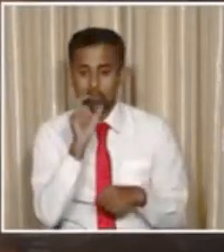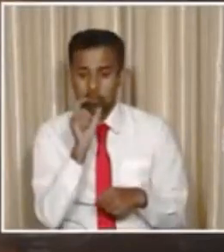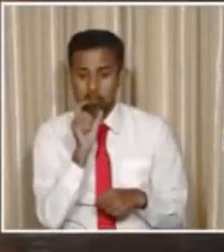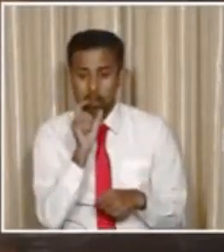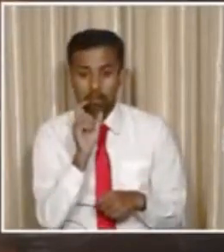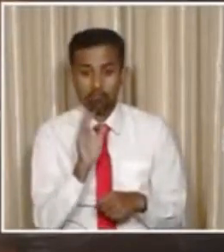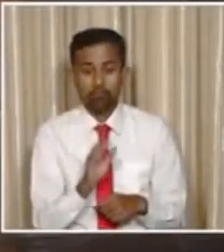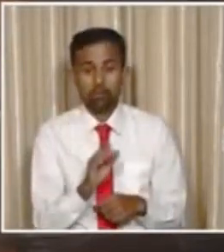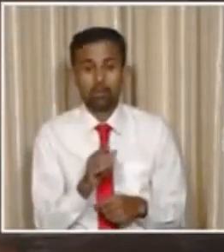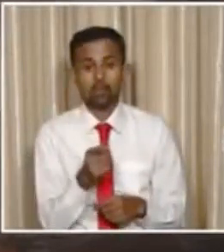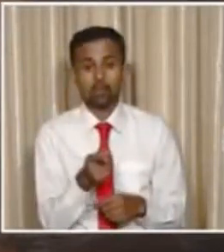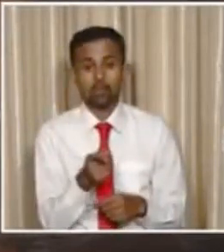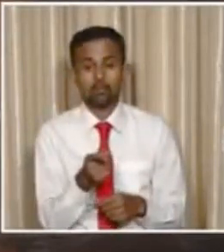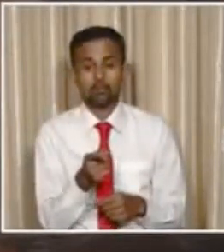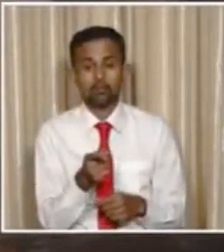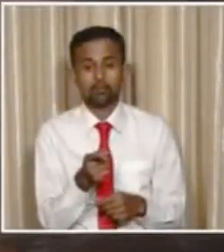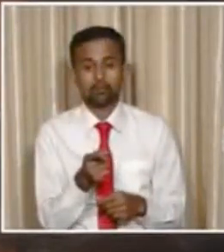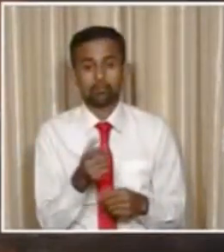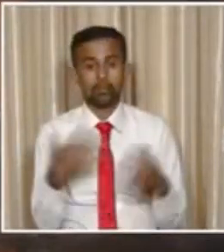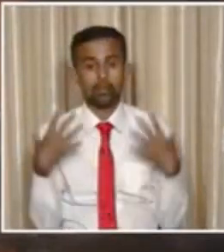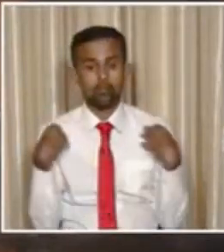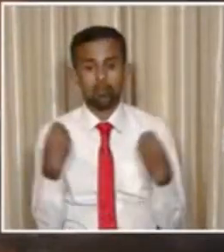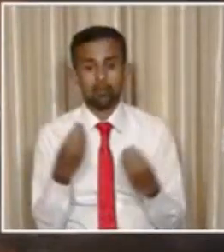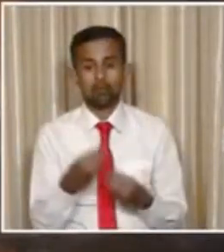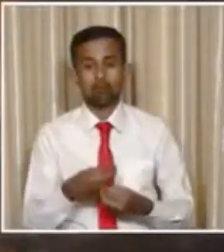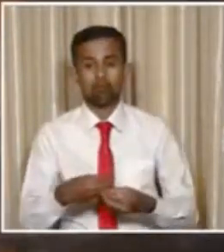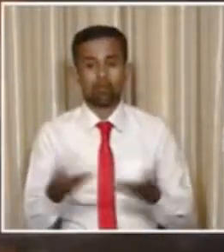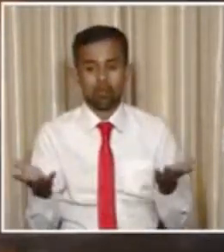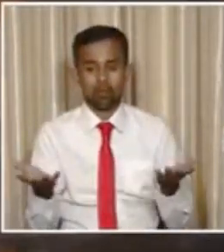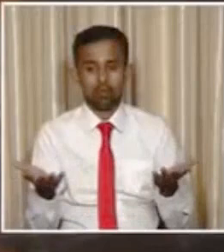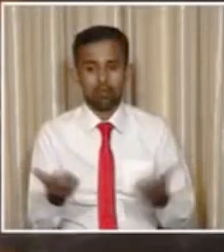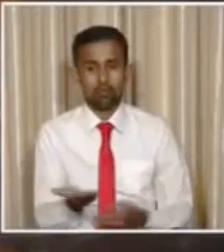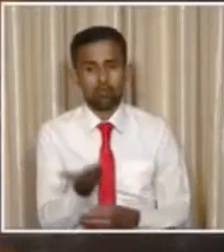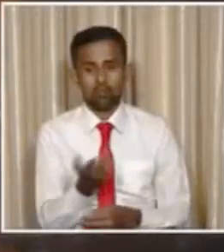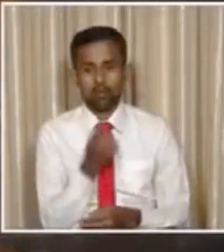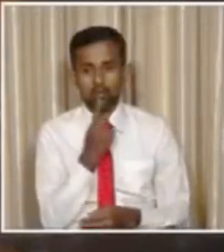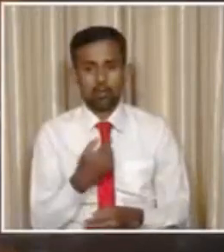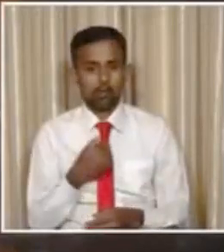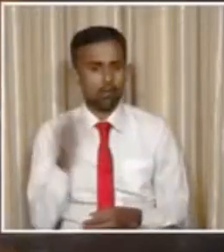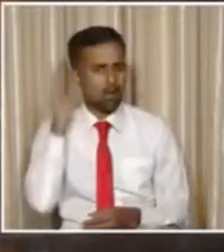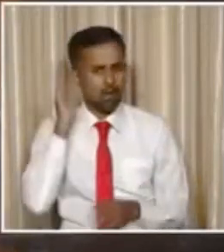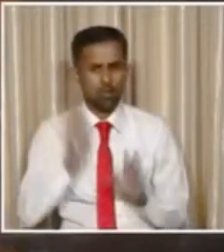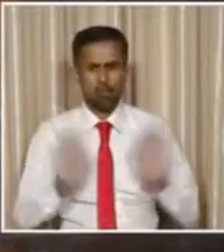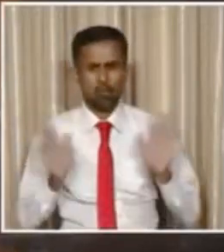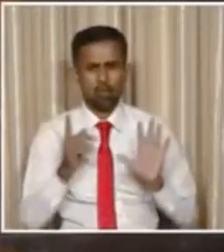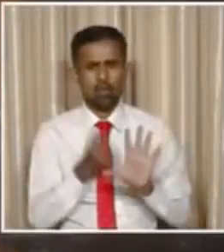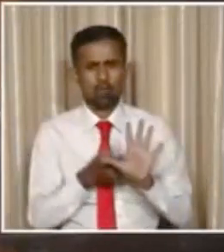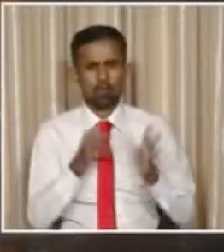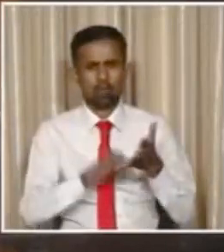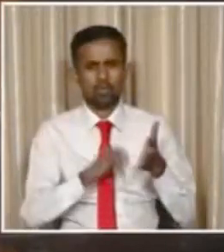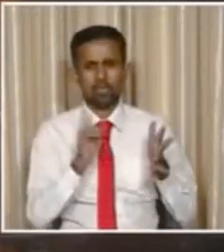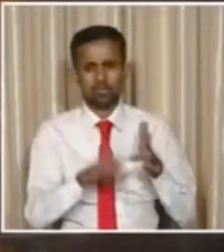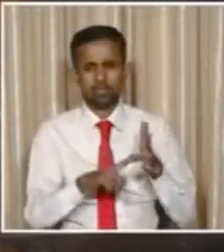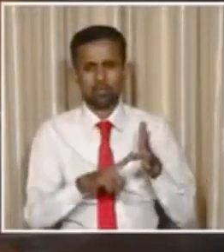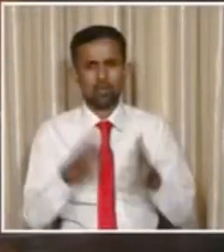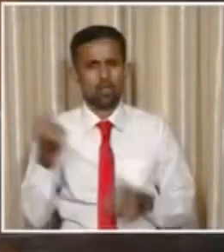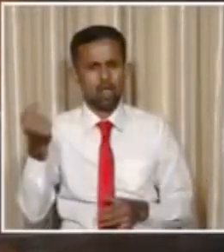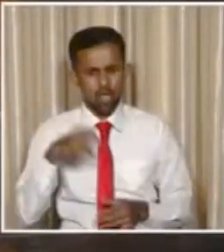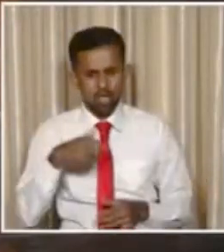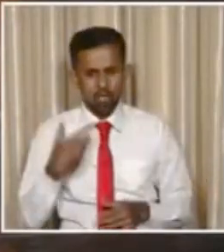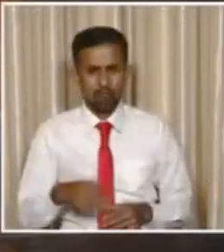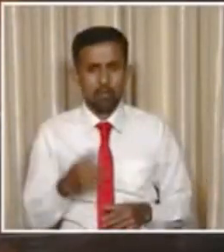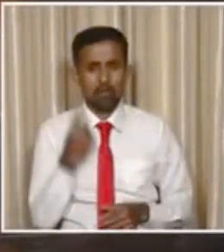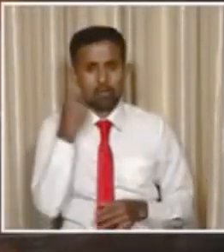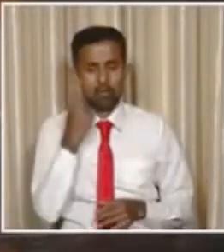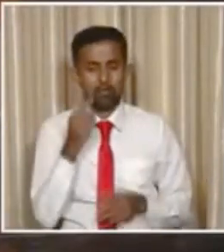කරගෙන ඒ රිසෝර්සස් ඇලකේට් කරා. ඒක නිසා මම ඉල්ලීමක් කරනවා අපෙන් අහන්නත් එපා YS වල නැත්නම් ගම් වලට ඇවිල්ලා ඒ ගමේ